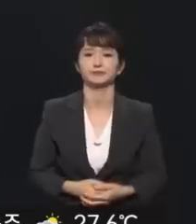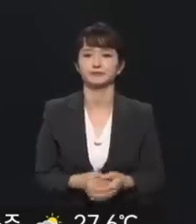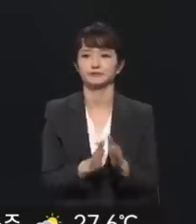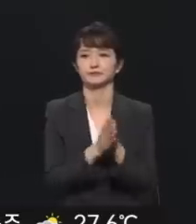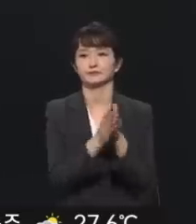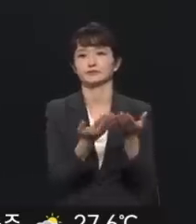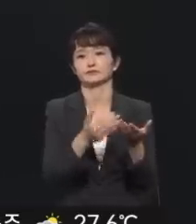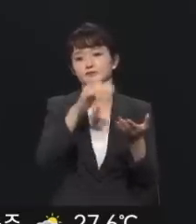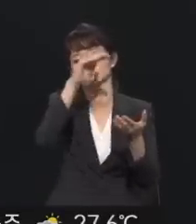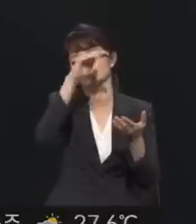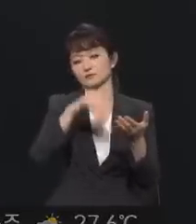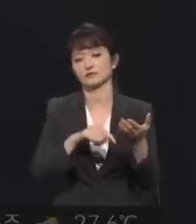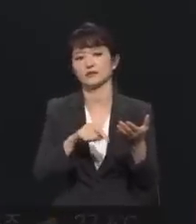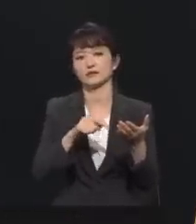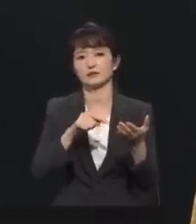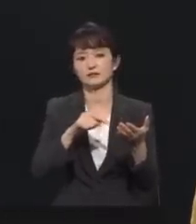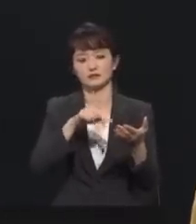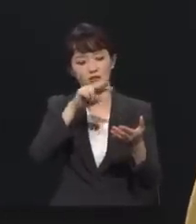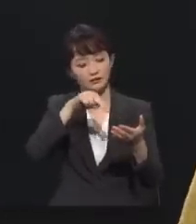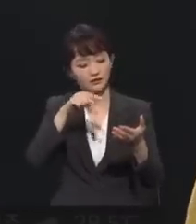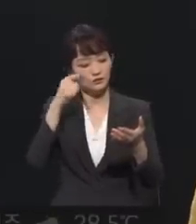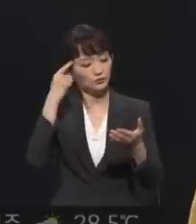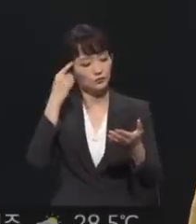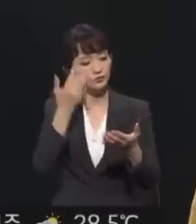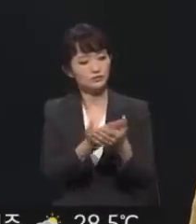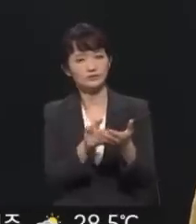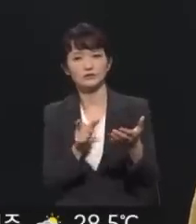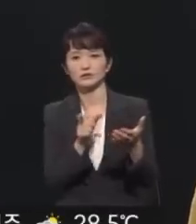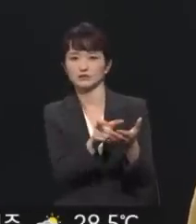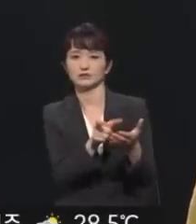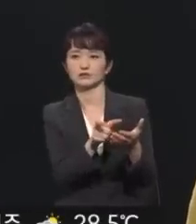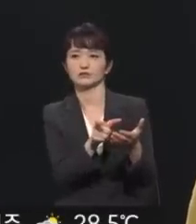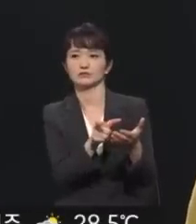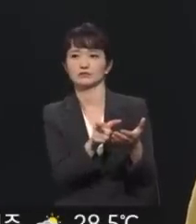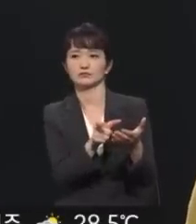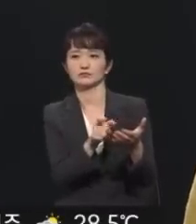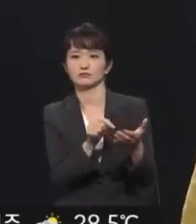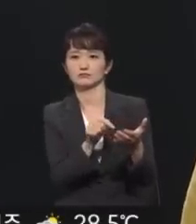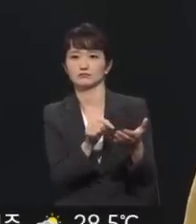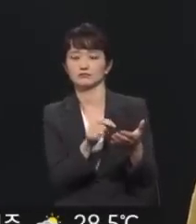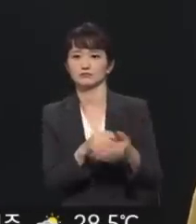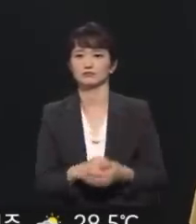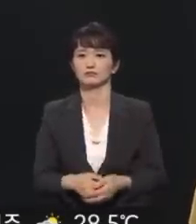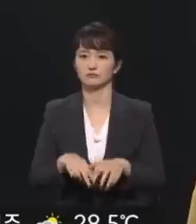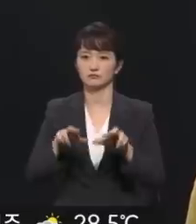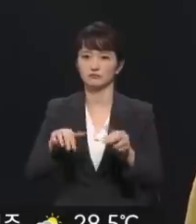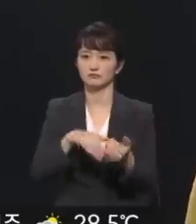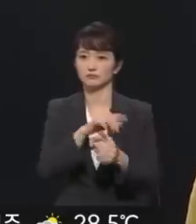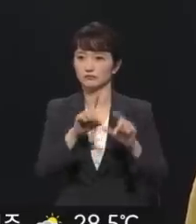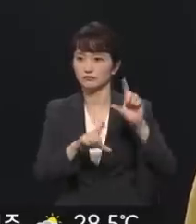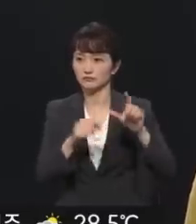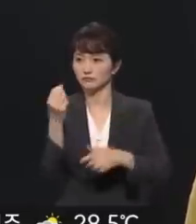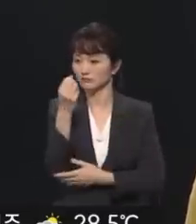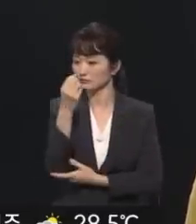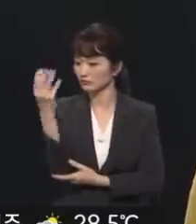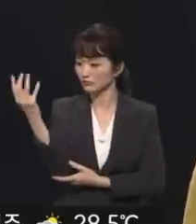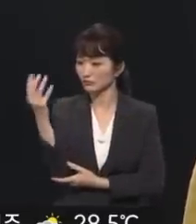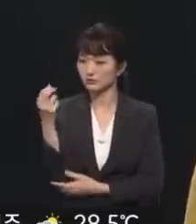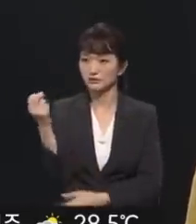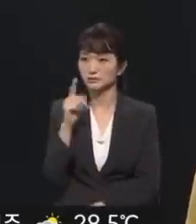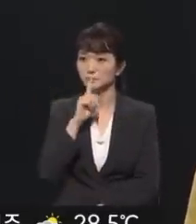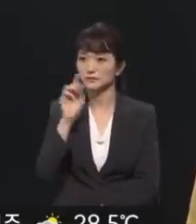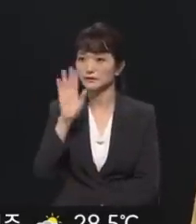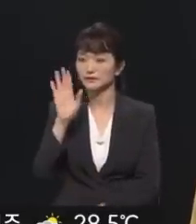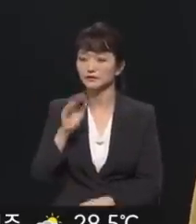내용 자체가 굉장히 충격적인 얘기에 많이 담길 것 같은데요 그럼 월 뭐 지금 이 상황에서는 언론에 자주 등장하지 않고